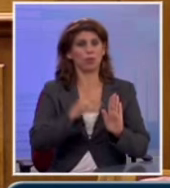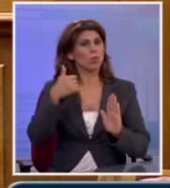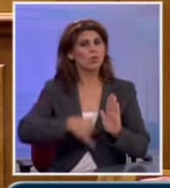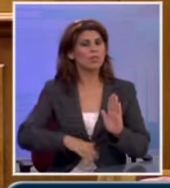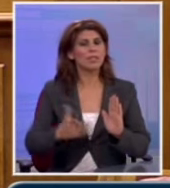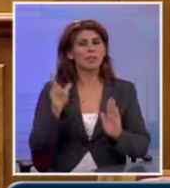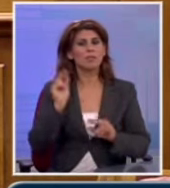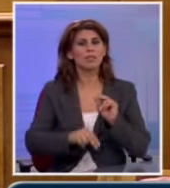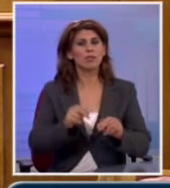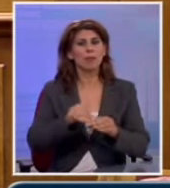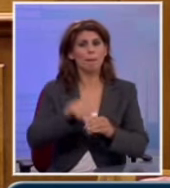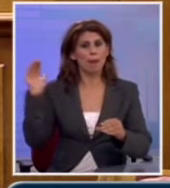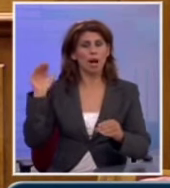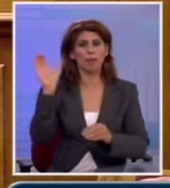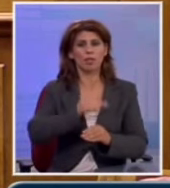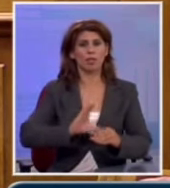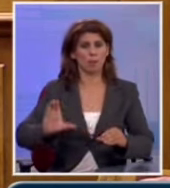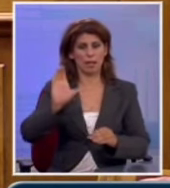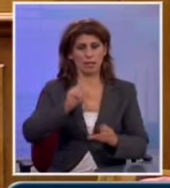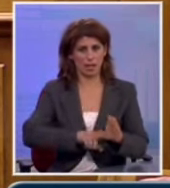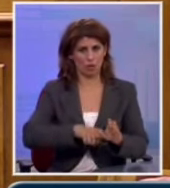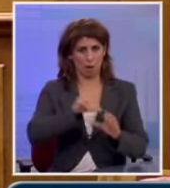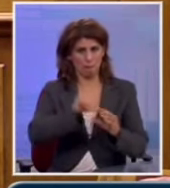ουσιαστικά ψηφίζουν την αποχώρησή τους από την Ευρωπαϊκή Ένωση?